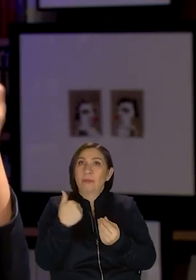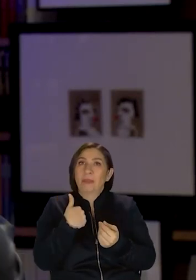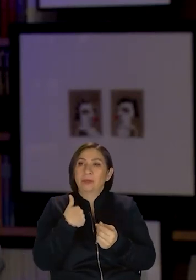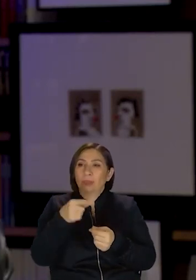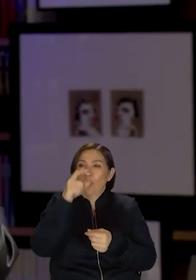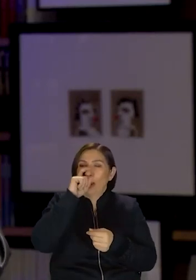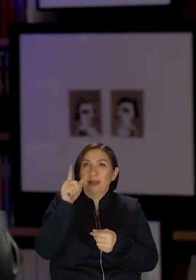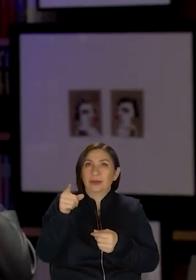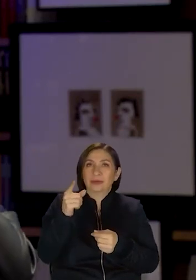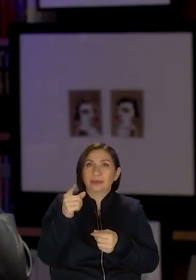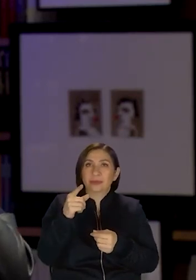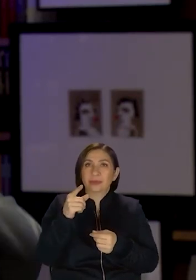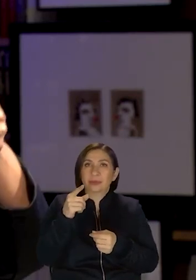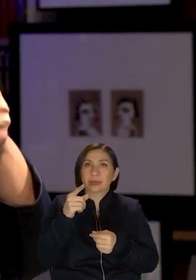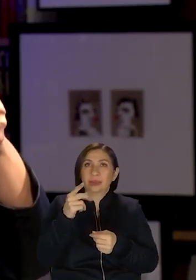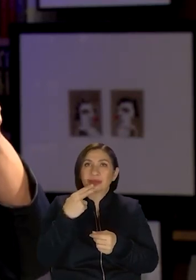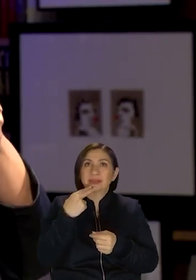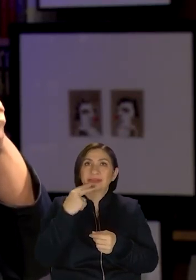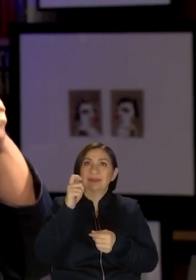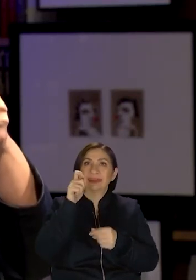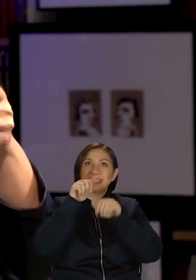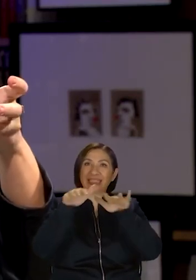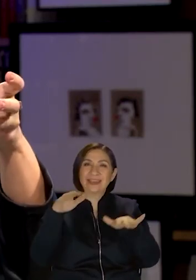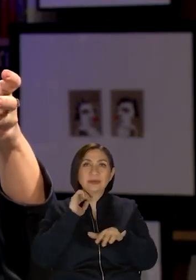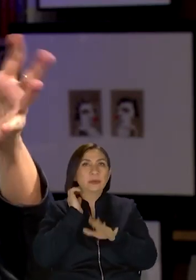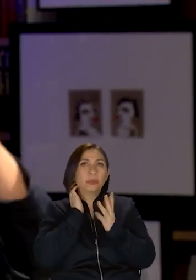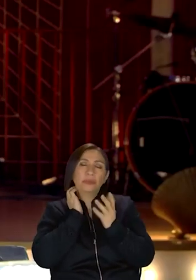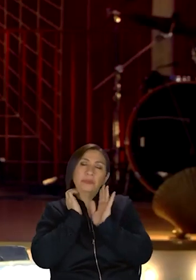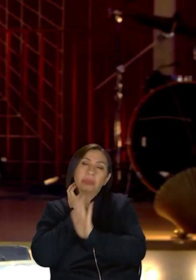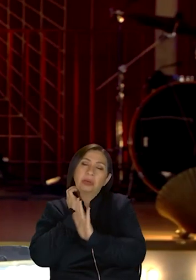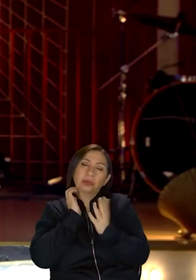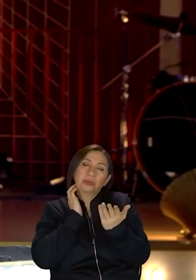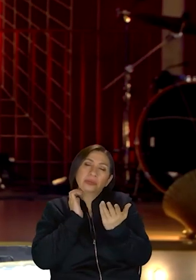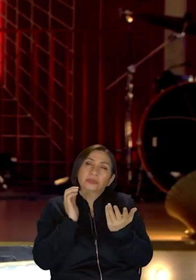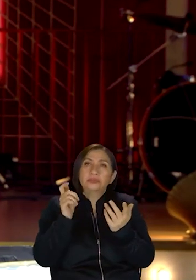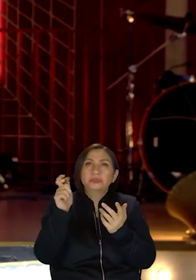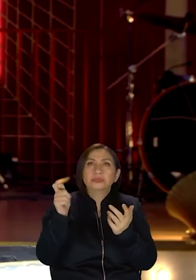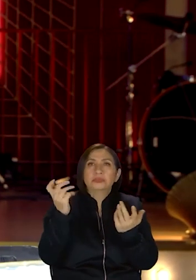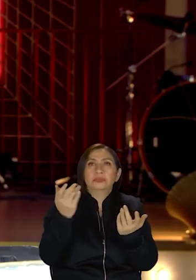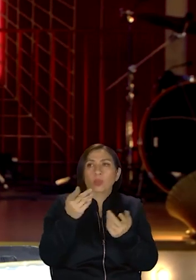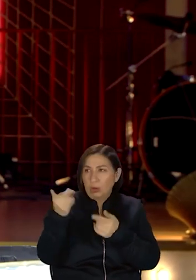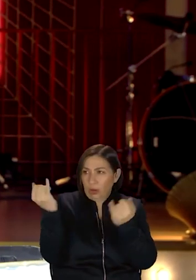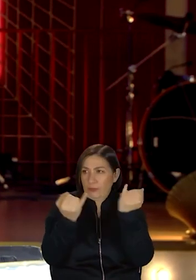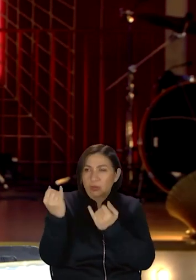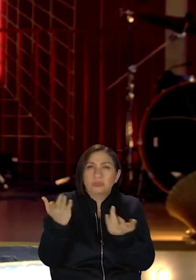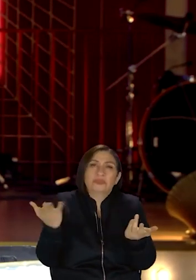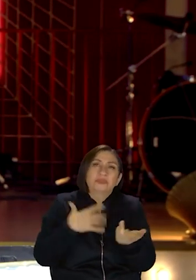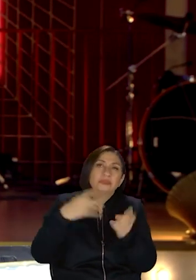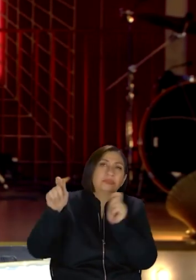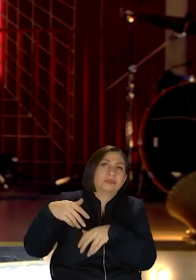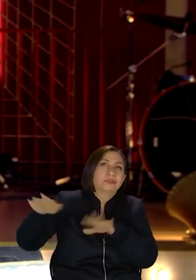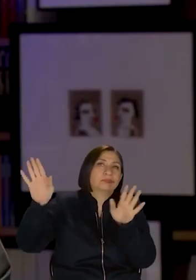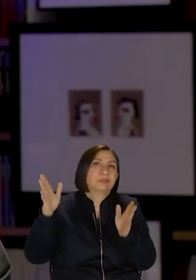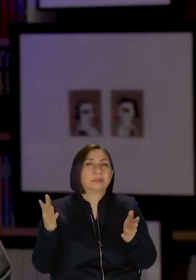şimdi o olay ne oldu sonra kadın çekerken? Bir sonuç şey olmadı ya ben de tamam mı? Bırak çek dedim. Ne yapacağım onunla kavga mı edeceğim? Önemli